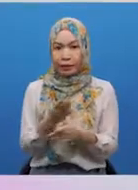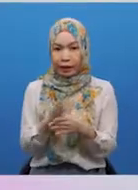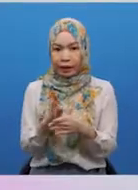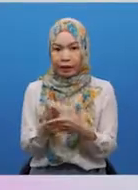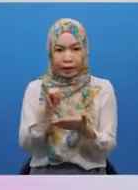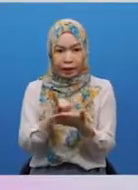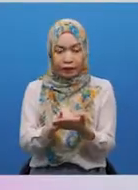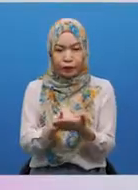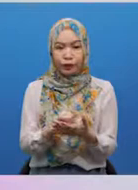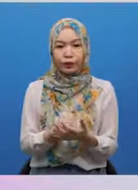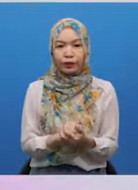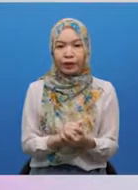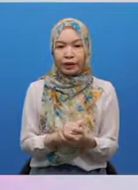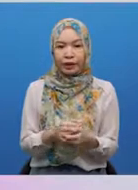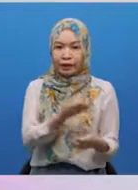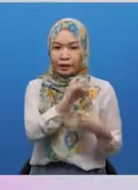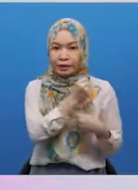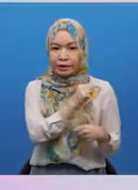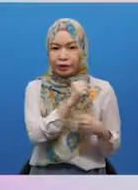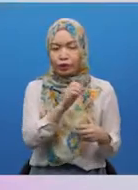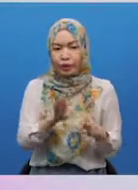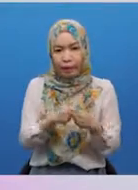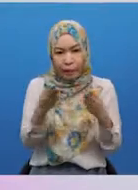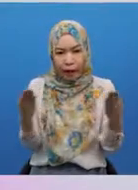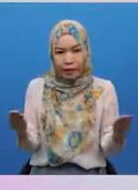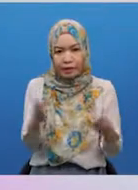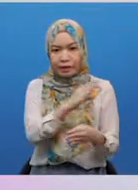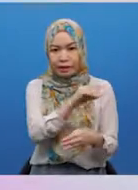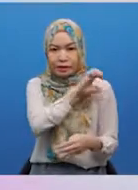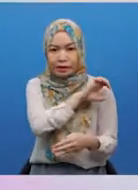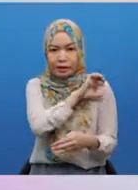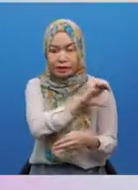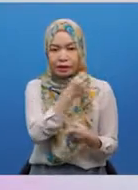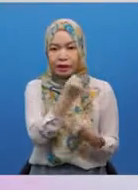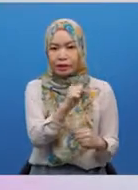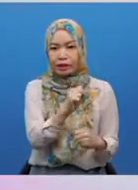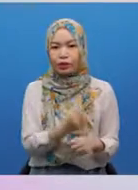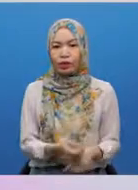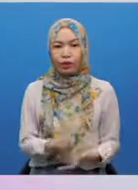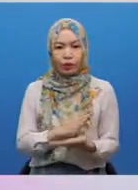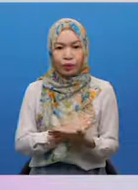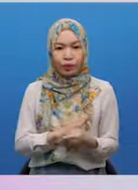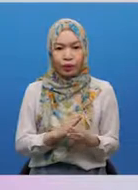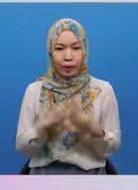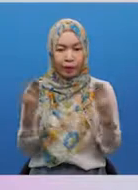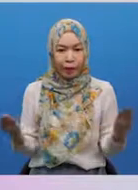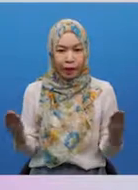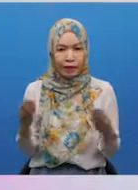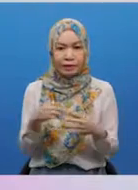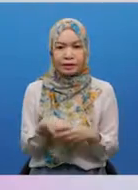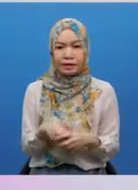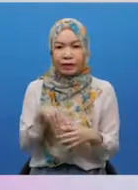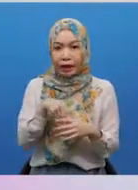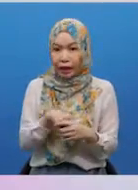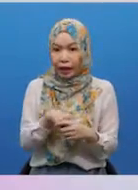konsep kesantunan berbahasa dan ciri-ciri kesantunan berbahasa dalam konteks